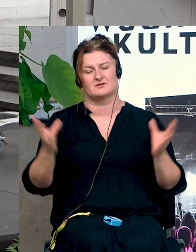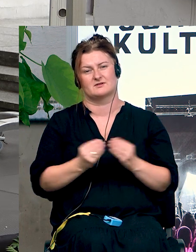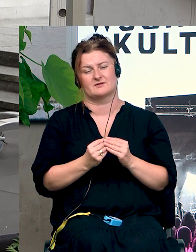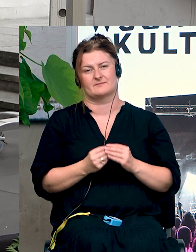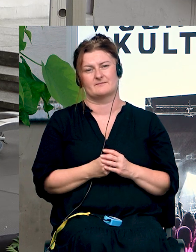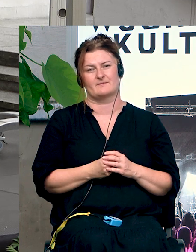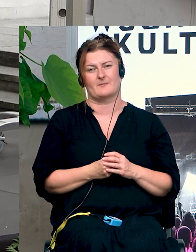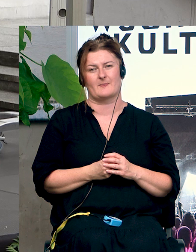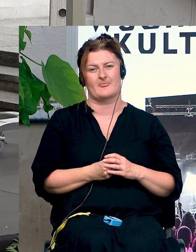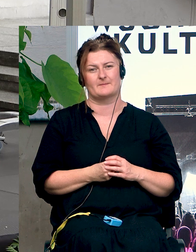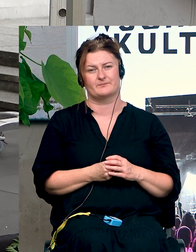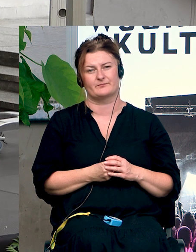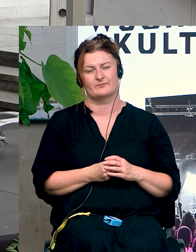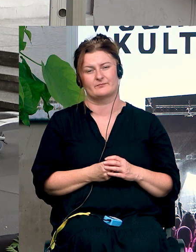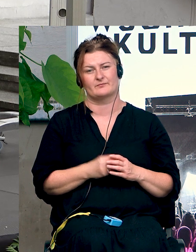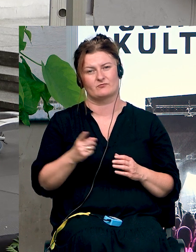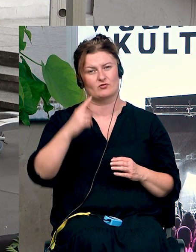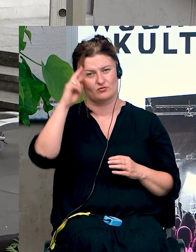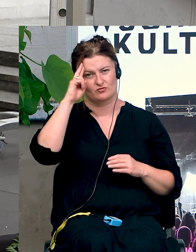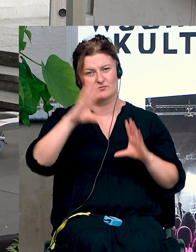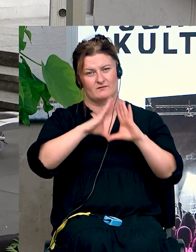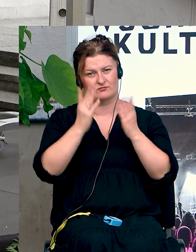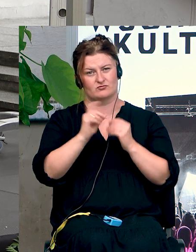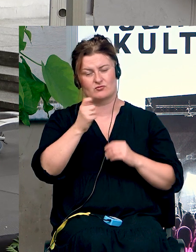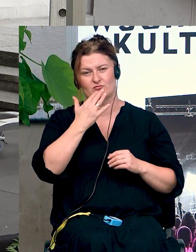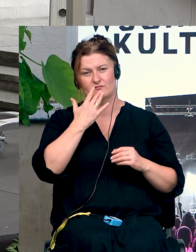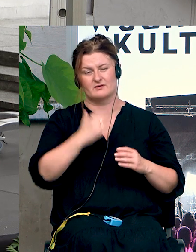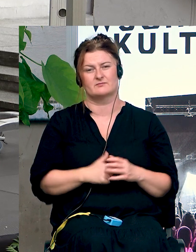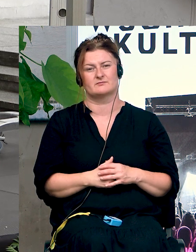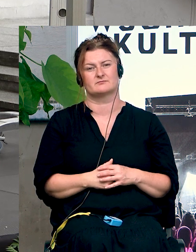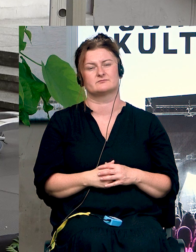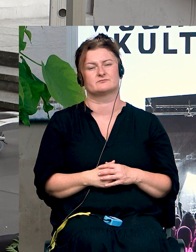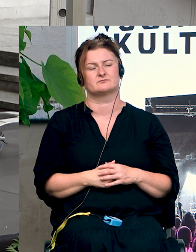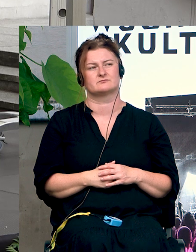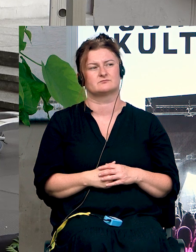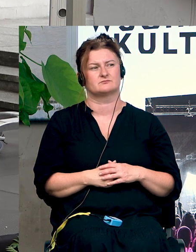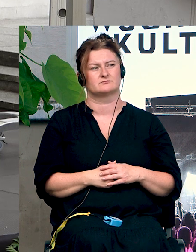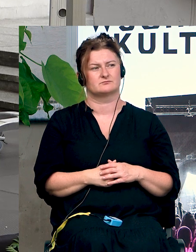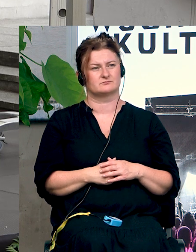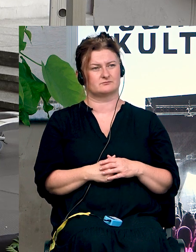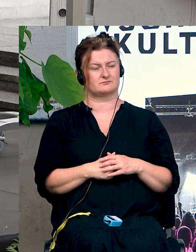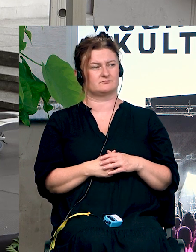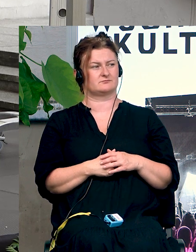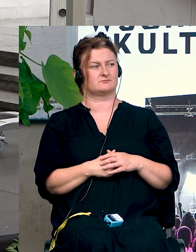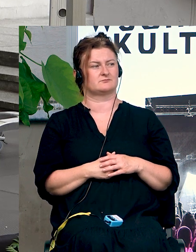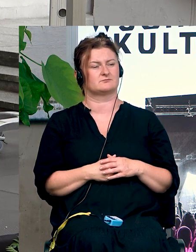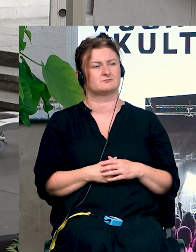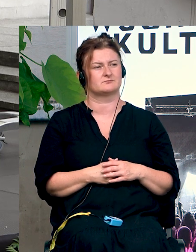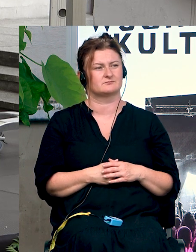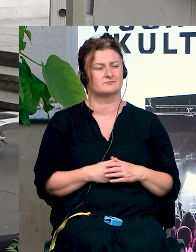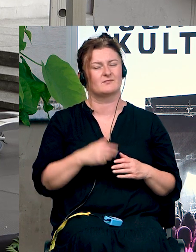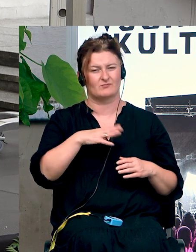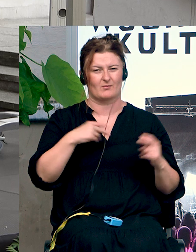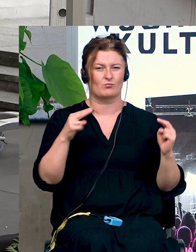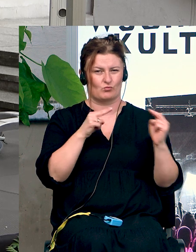А ти розумієш все, що я кажу? То є так одвротно, як ніж у тебе. Я розумію українське, але не мовлю. Więc chyba się dogadamy,